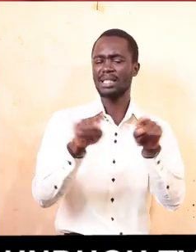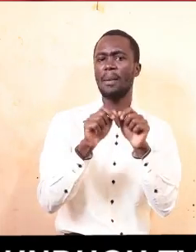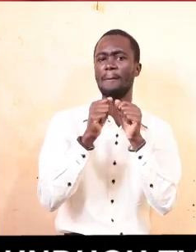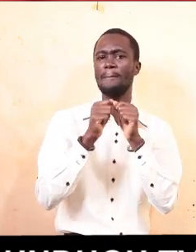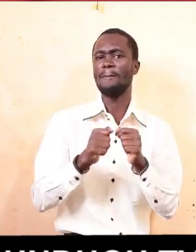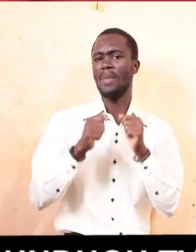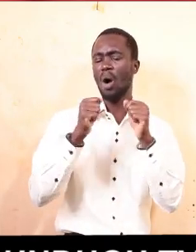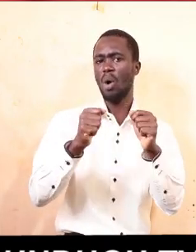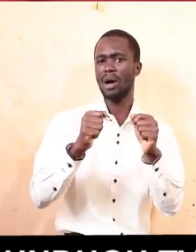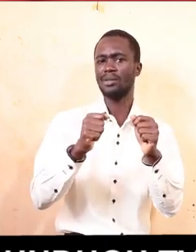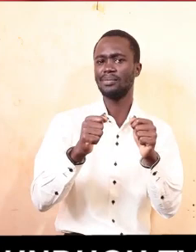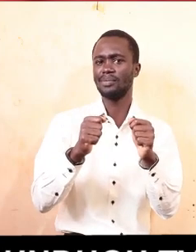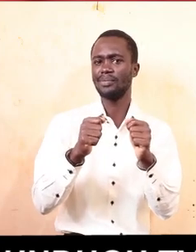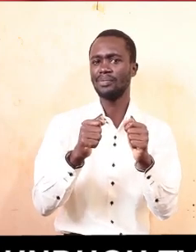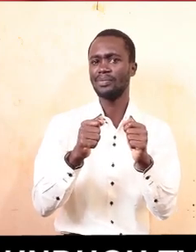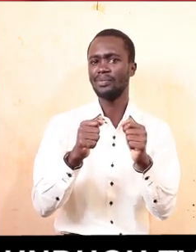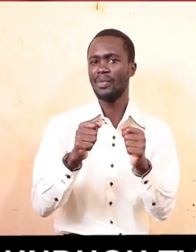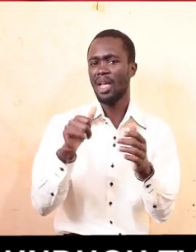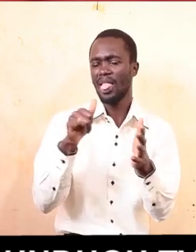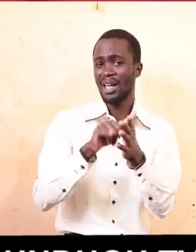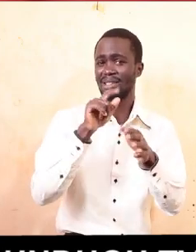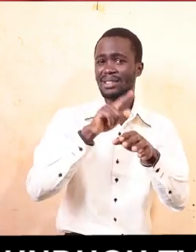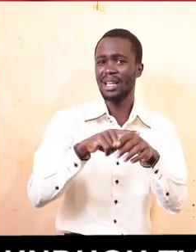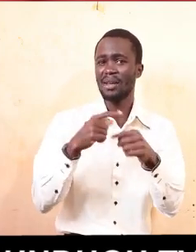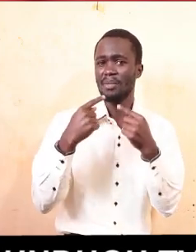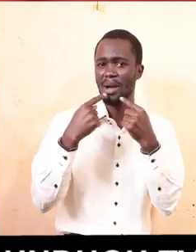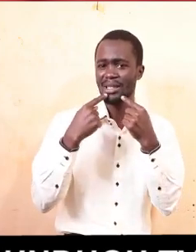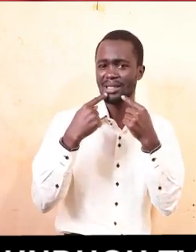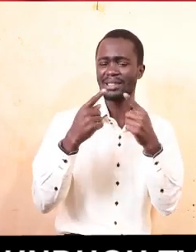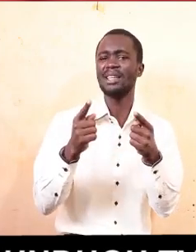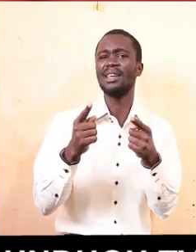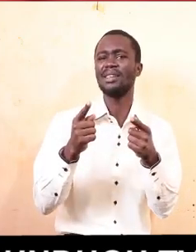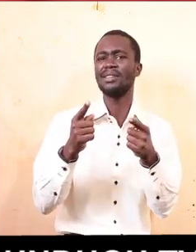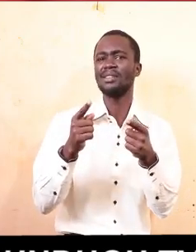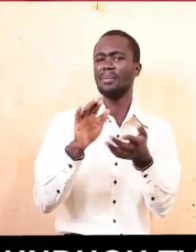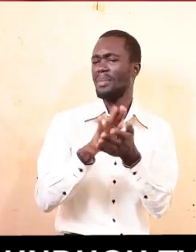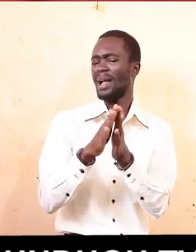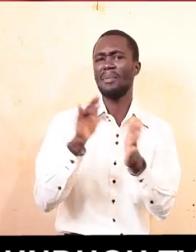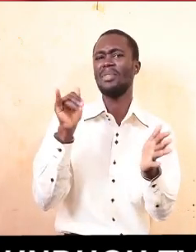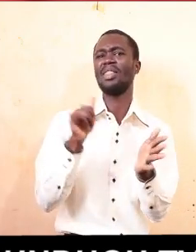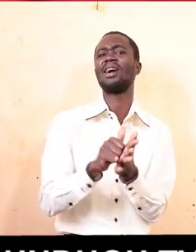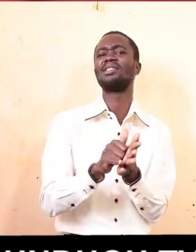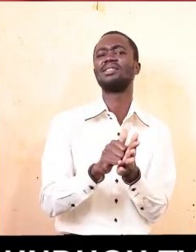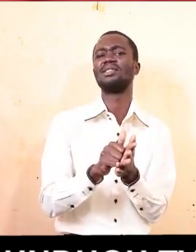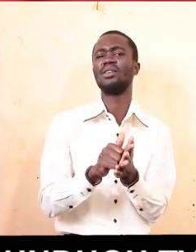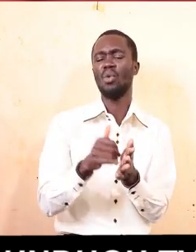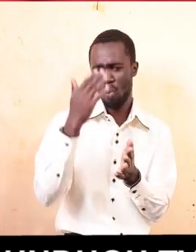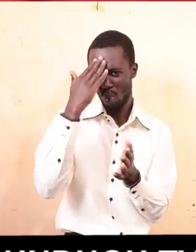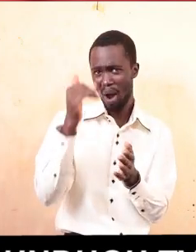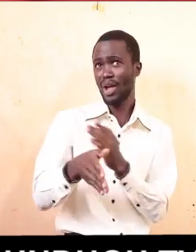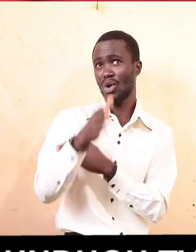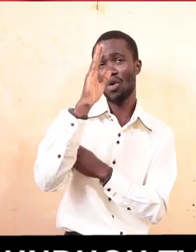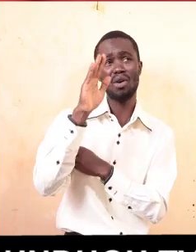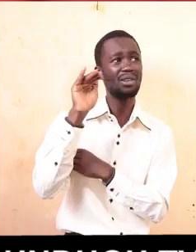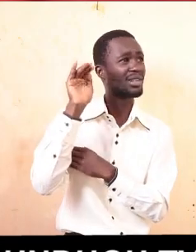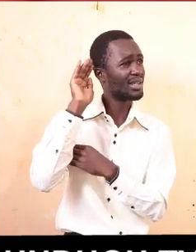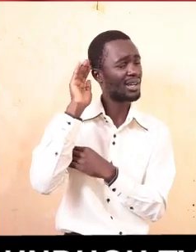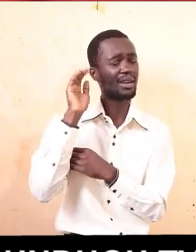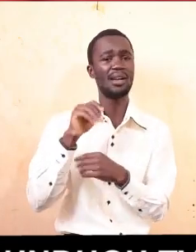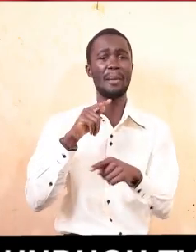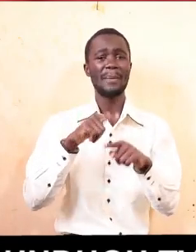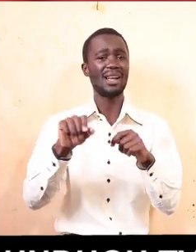power. Yawe power ambao ukiyatamka inakuwa vivyo hivyo kwa sababu Mungu anasikia. Watu wengine